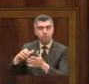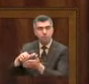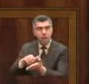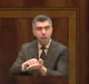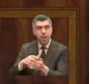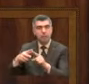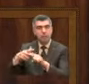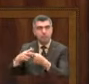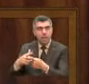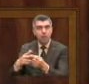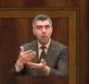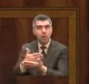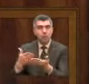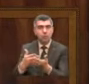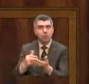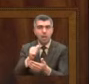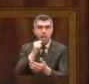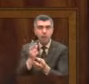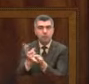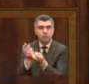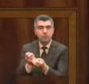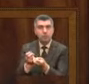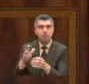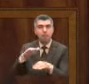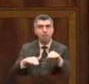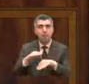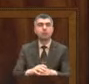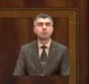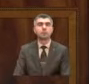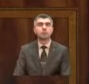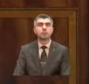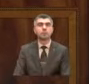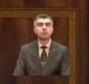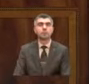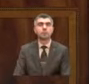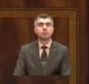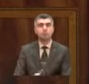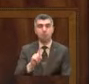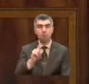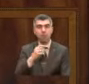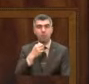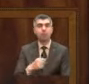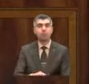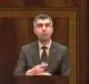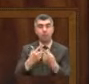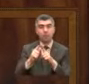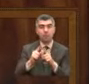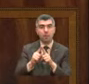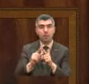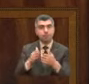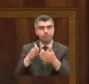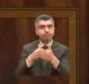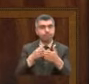وتحلية المياه وإلى غير ذلك. لكن السيد الوزير المحترم، هناك يعني واحد مجموعة المعوقات